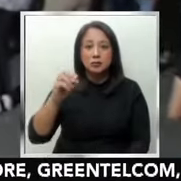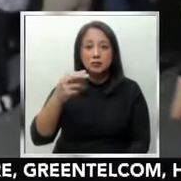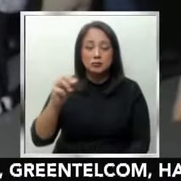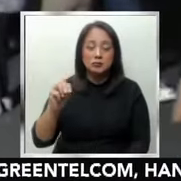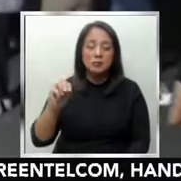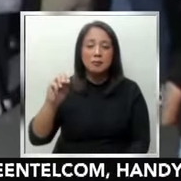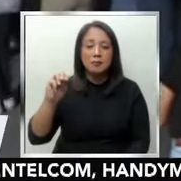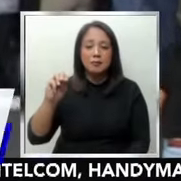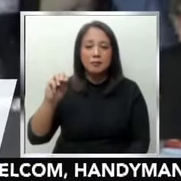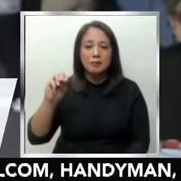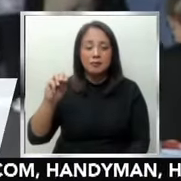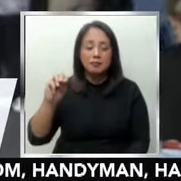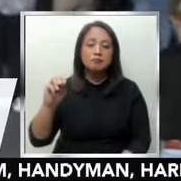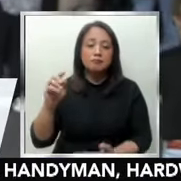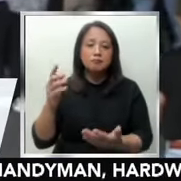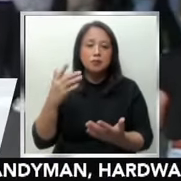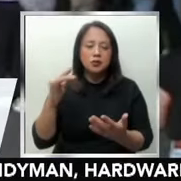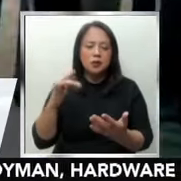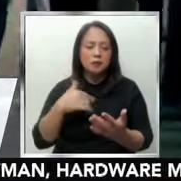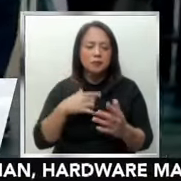pagkamit ng